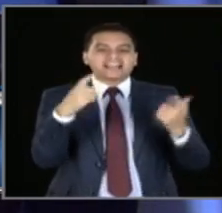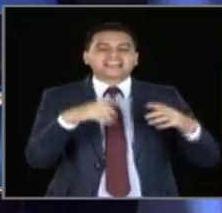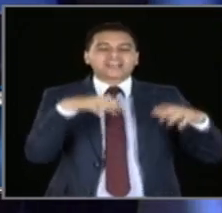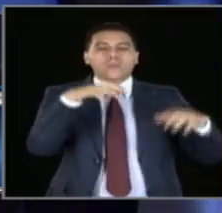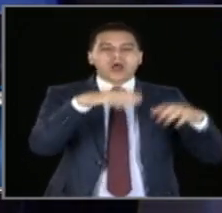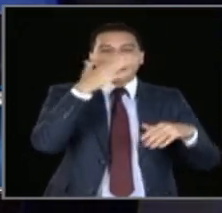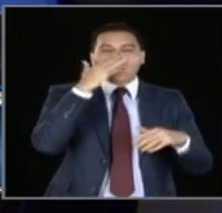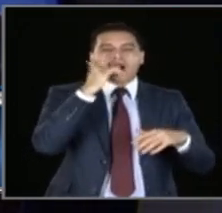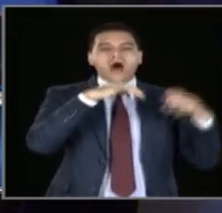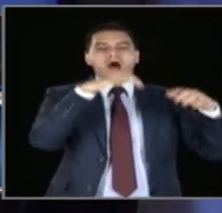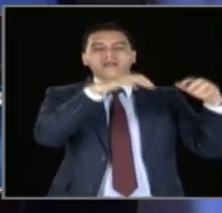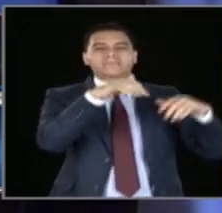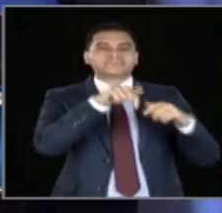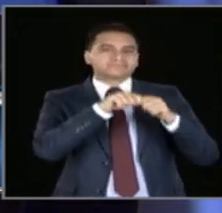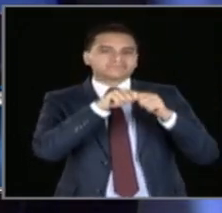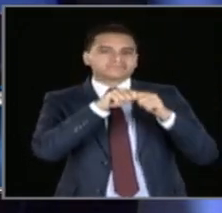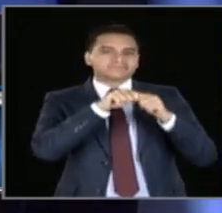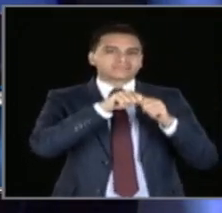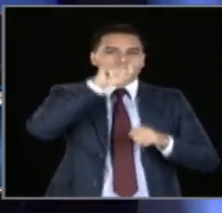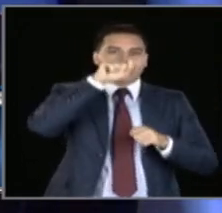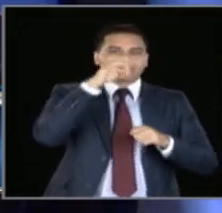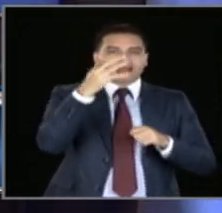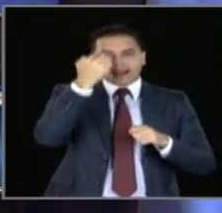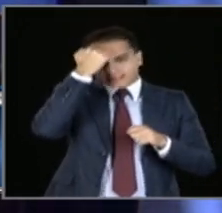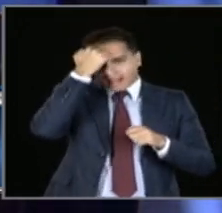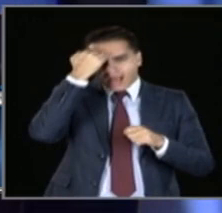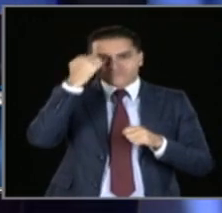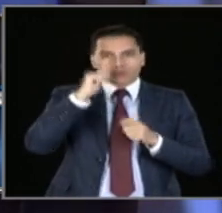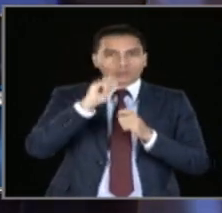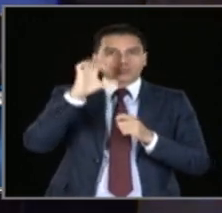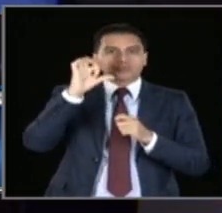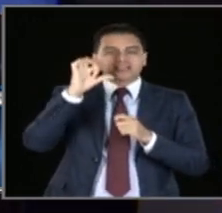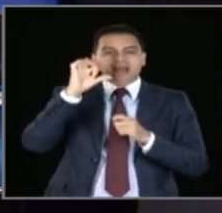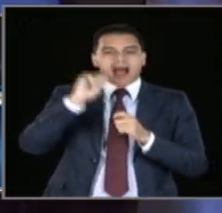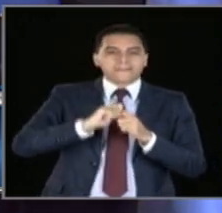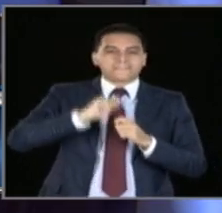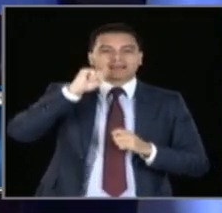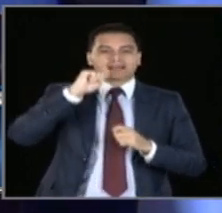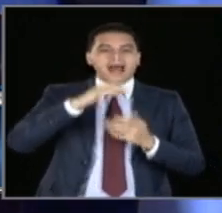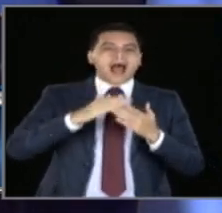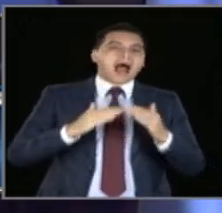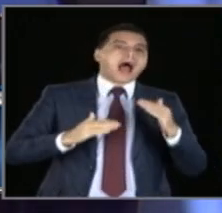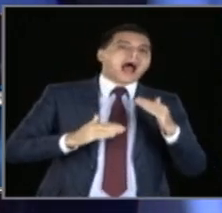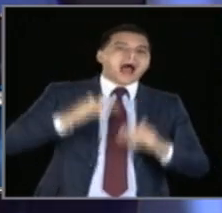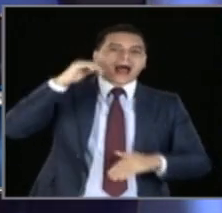على ارتفاع 3,09 متر اعلى قمه في الدوله دي